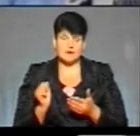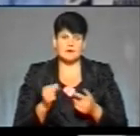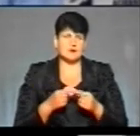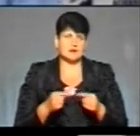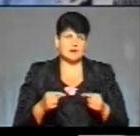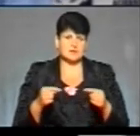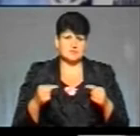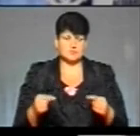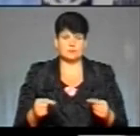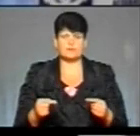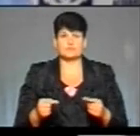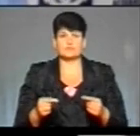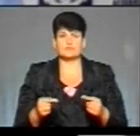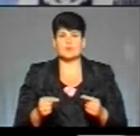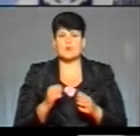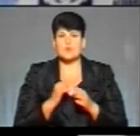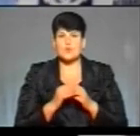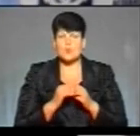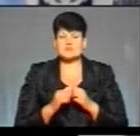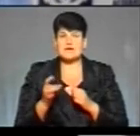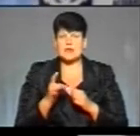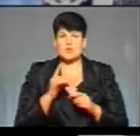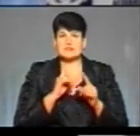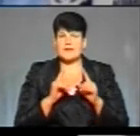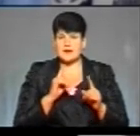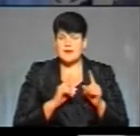тому що, скажімо так, кожна районна рада